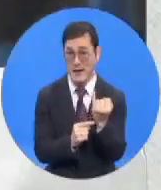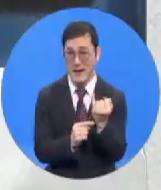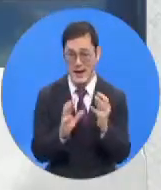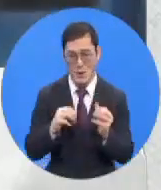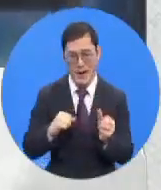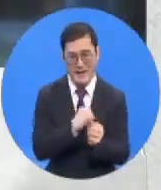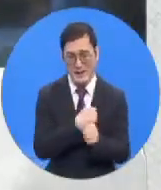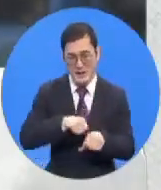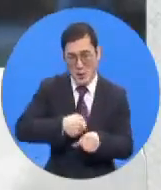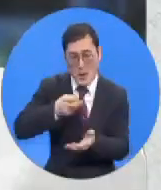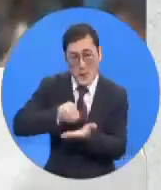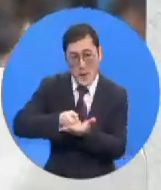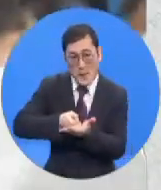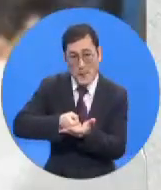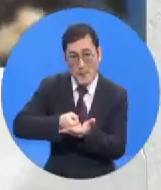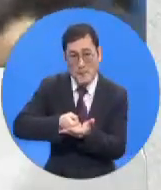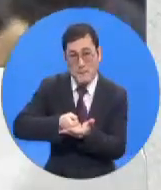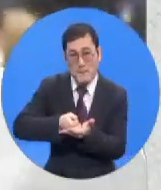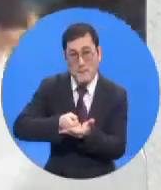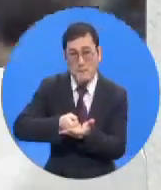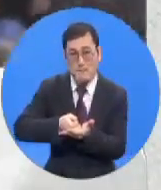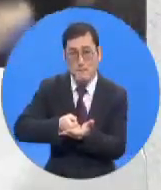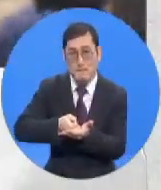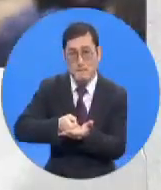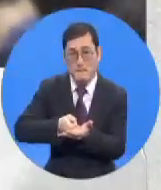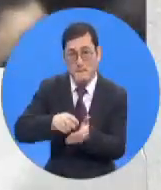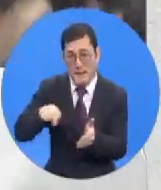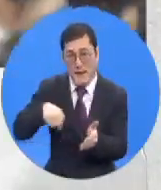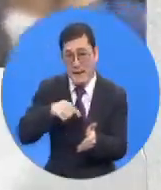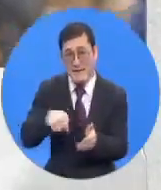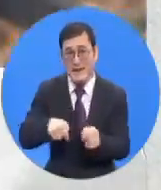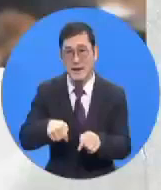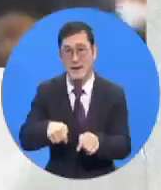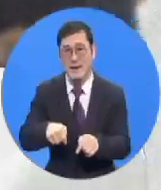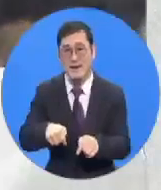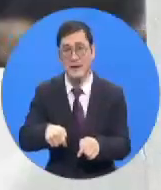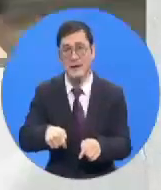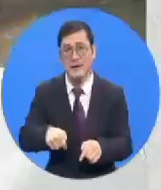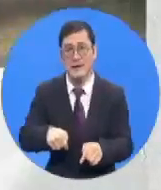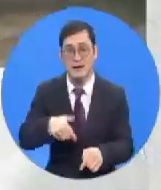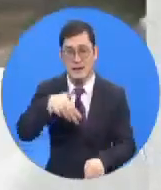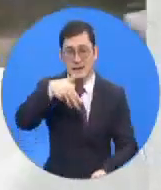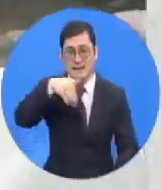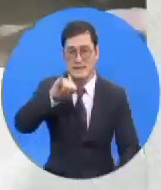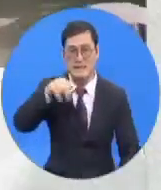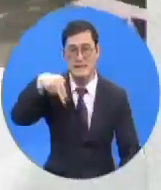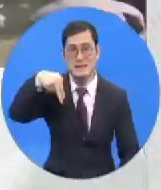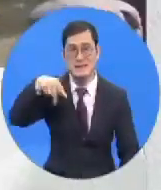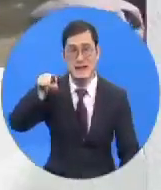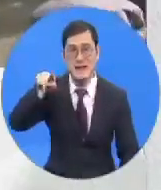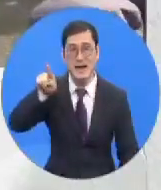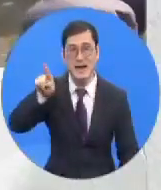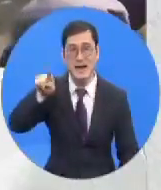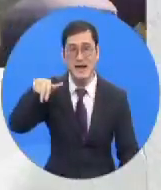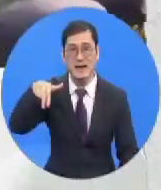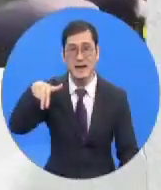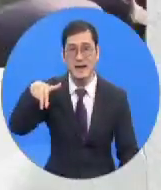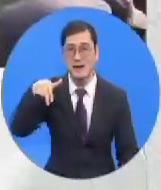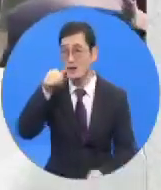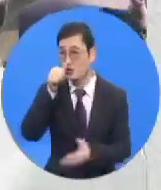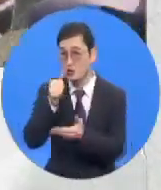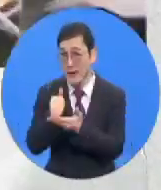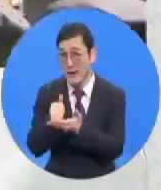아동학대처벌법 위반에 아동학대 치사죄가 있어요. 그런데 치자가 들어가는 범죄는 과실치사란 이야기죠. 과실치사란